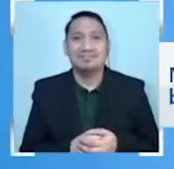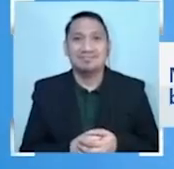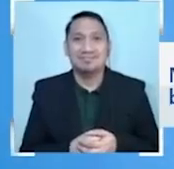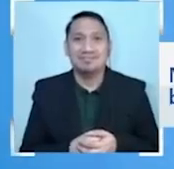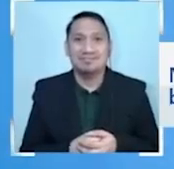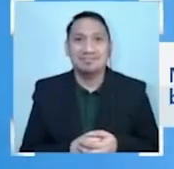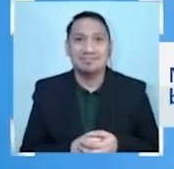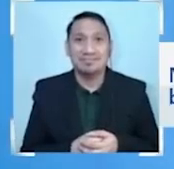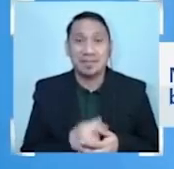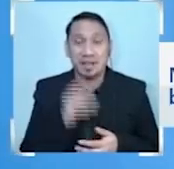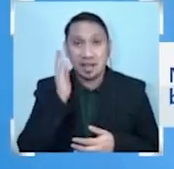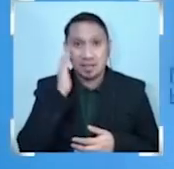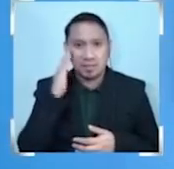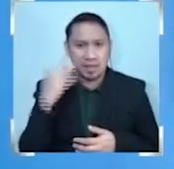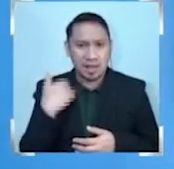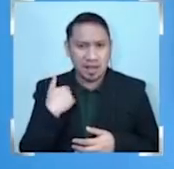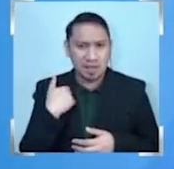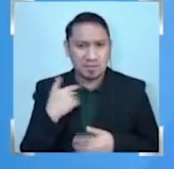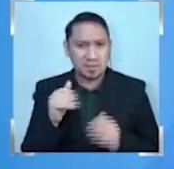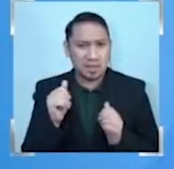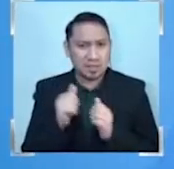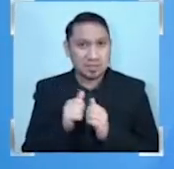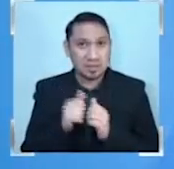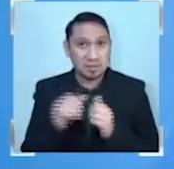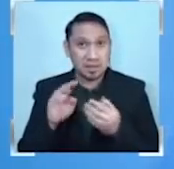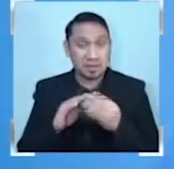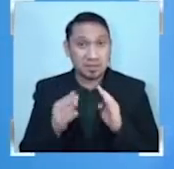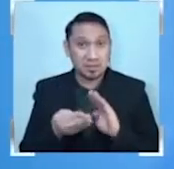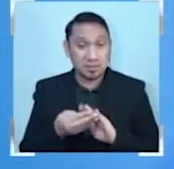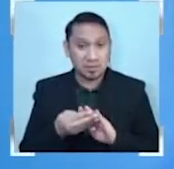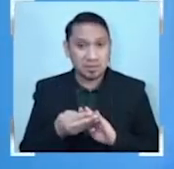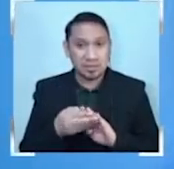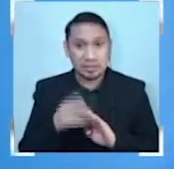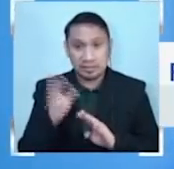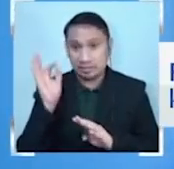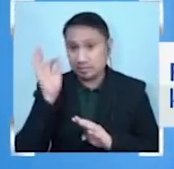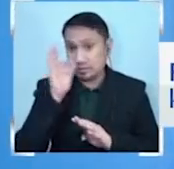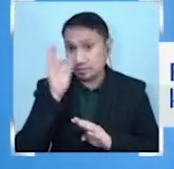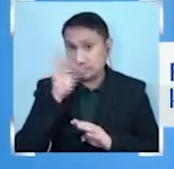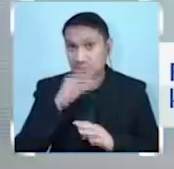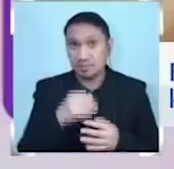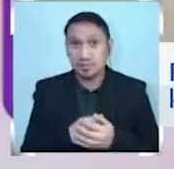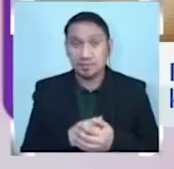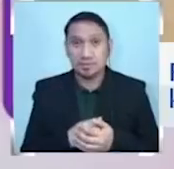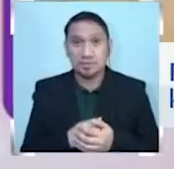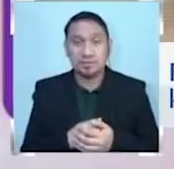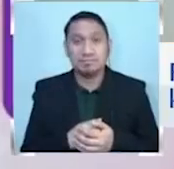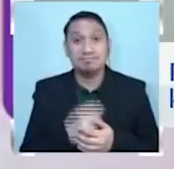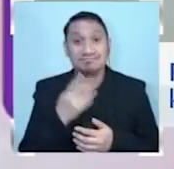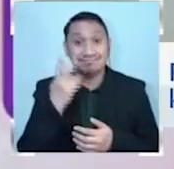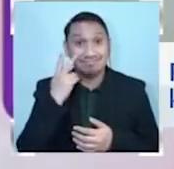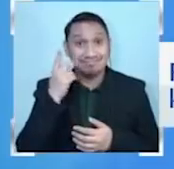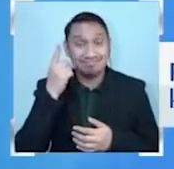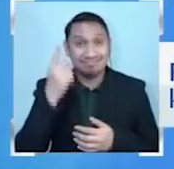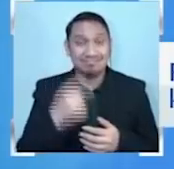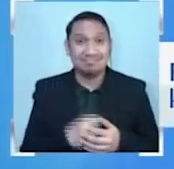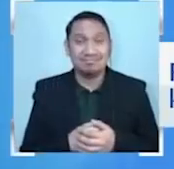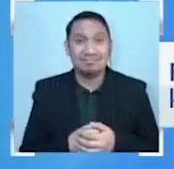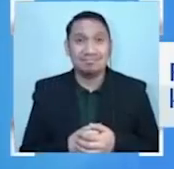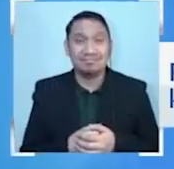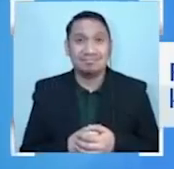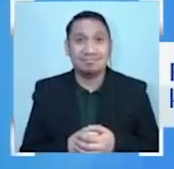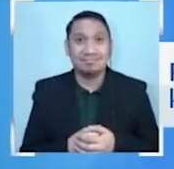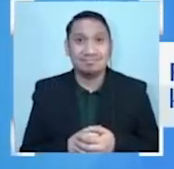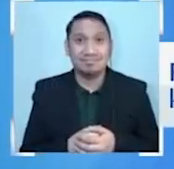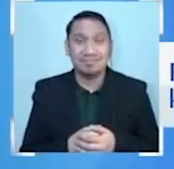alam nyo bang may isa pa silang schoolmate sa series na ating kababayan? Si Marine Joyce Guerra. Annyeonghaseyo, Pilipino. Ang role